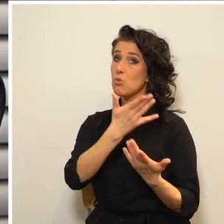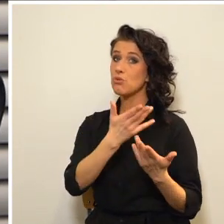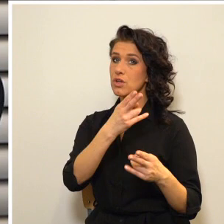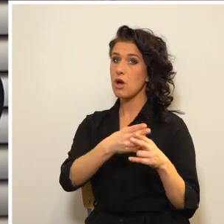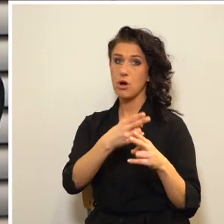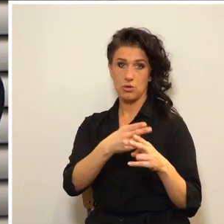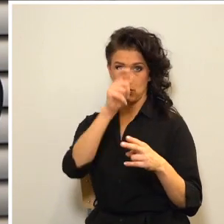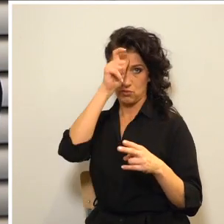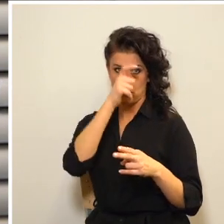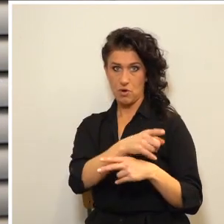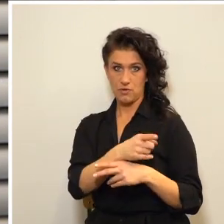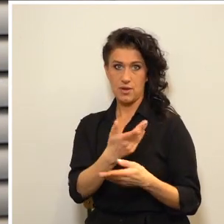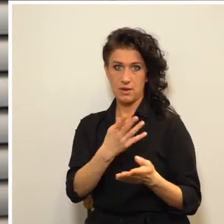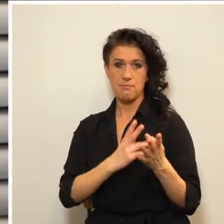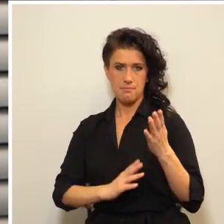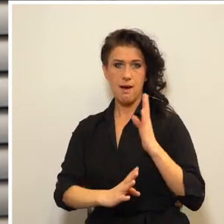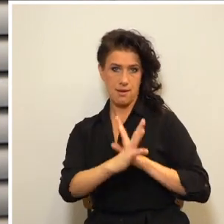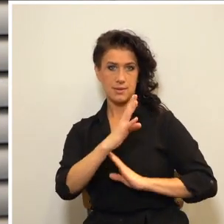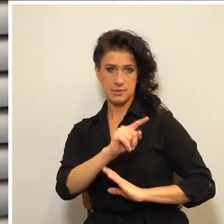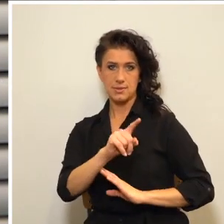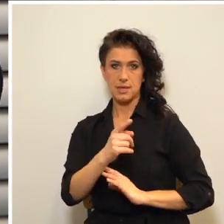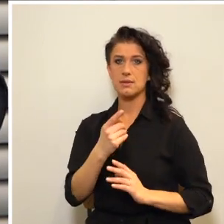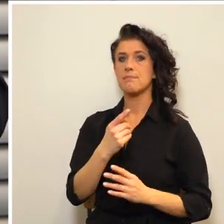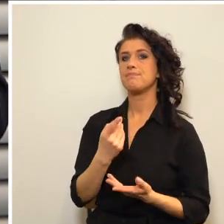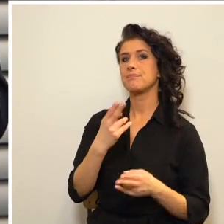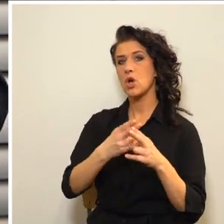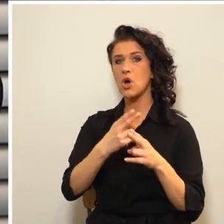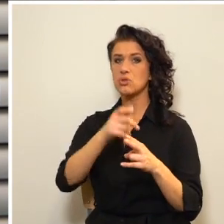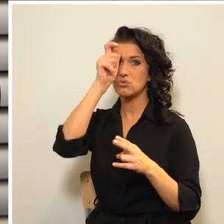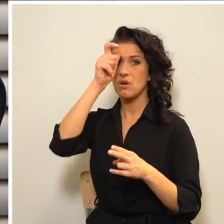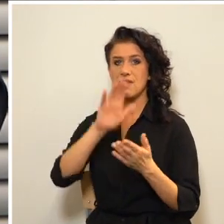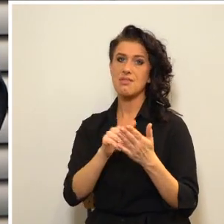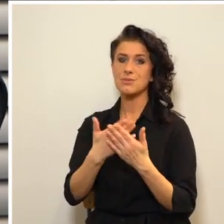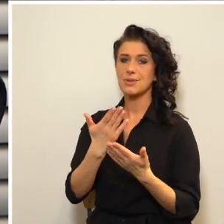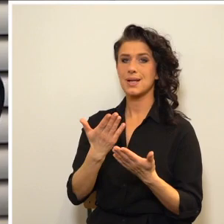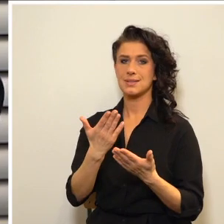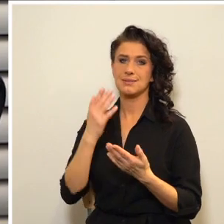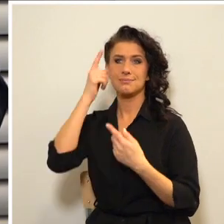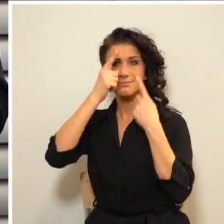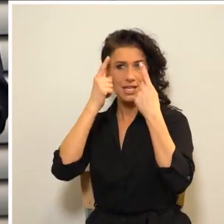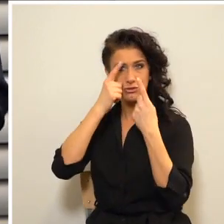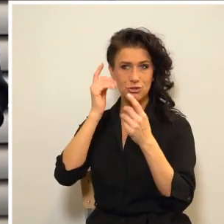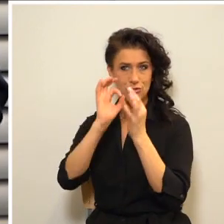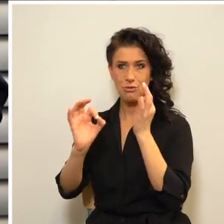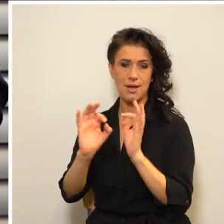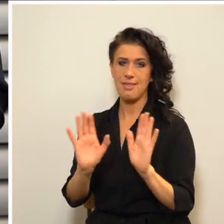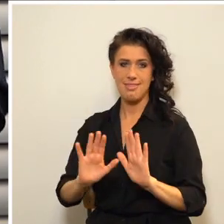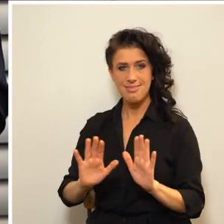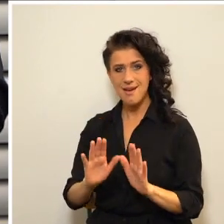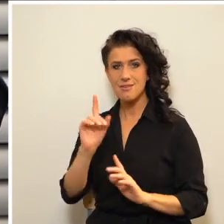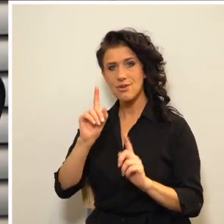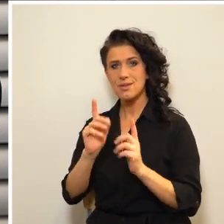prawda pacjenci niekoniecznie muszą mówić racjonalnie się na przykład bardzo interesujemy od kilku lat tymi